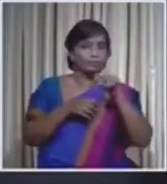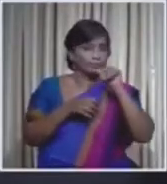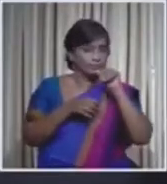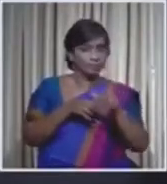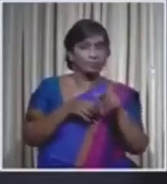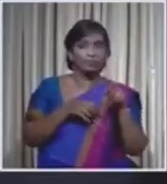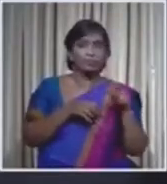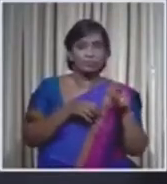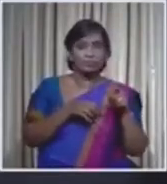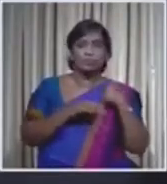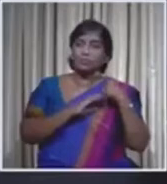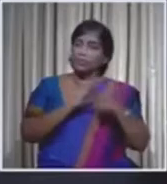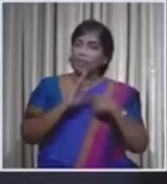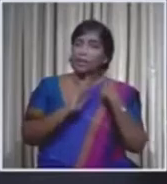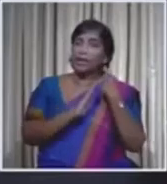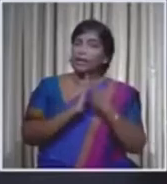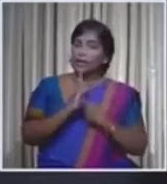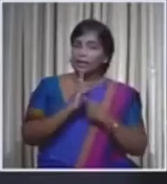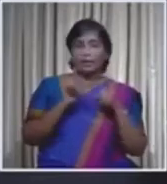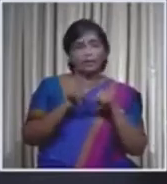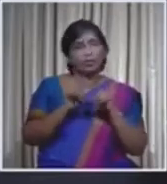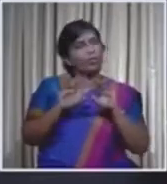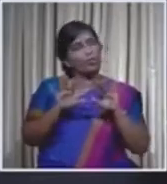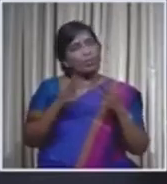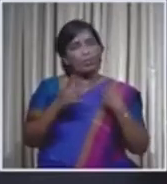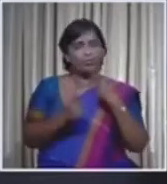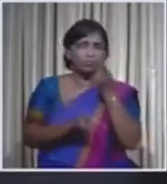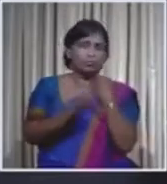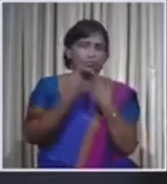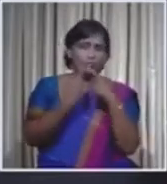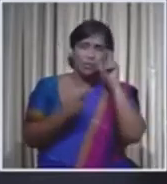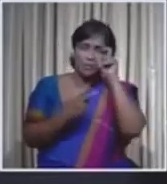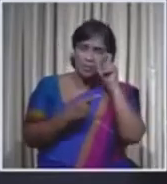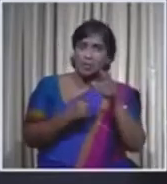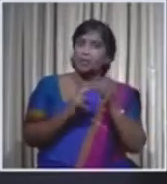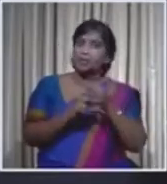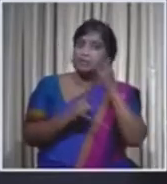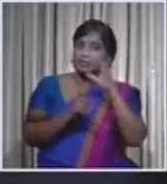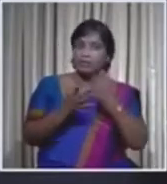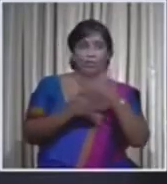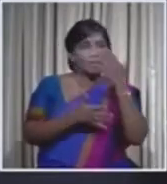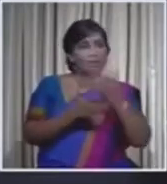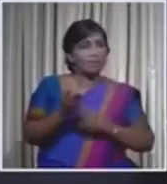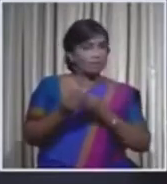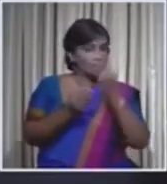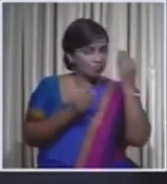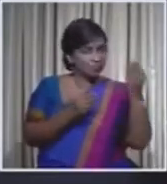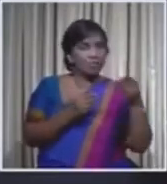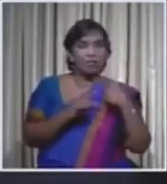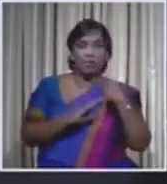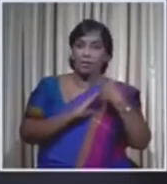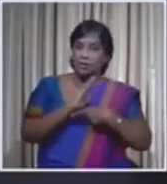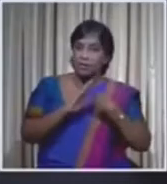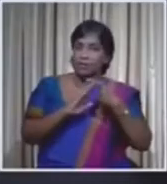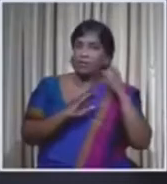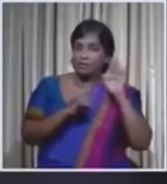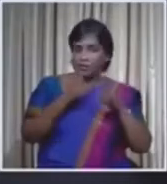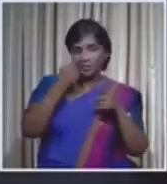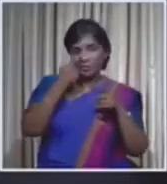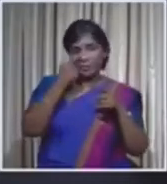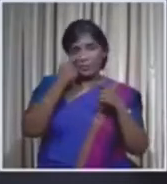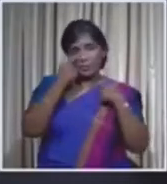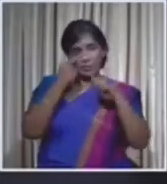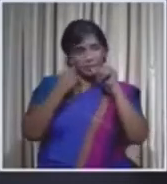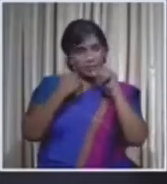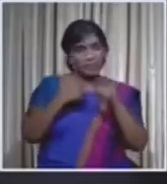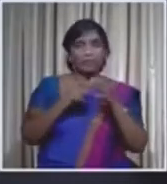වශයෙන්ම රටේ නීතිය අනුව ඕන එකක් ගැන හොයලා බලලා ජනාධිපතිතුමාට වාර්තා කරන්න නම් රටේ තියෙනවා ඇත්ත